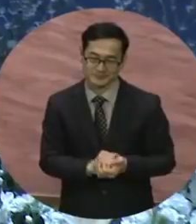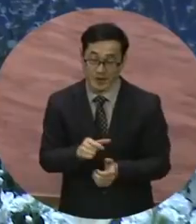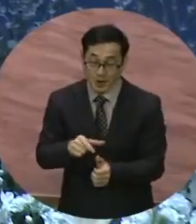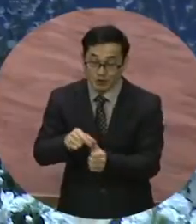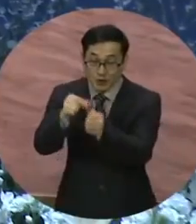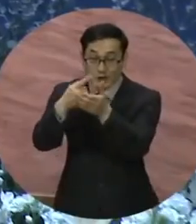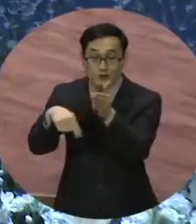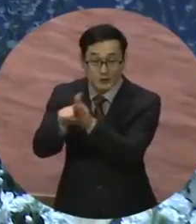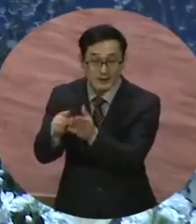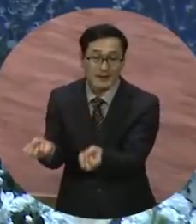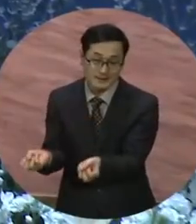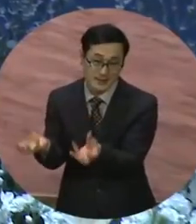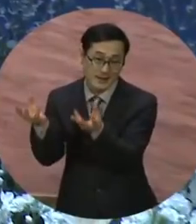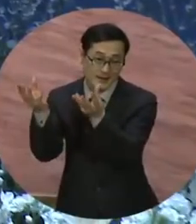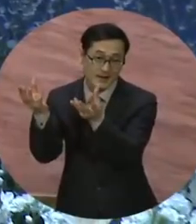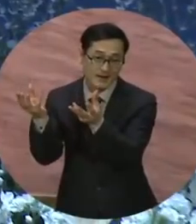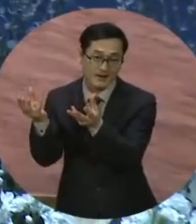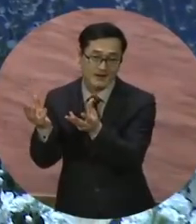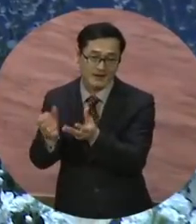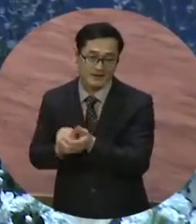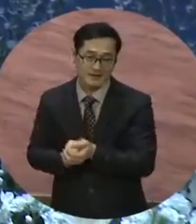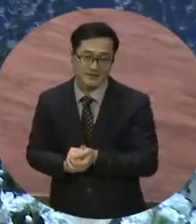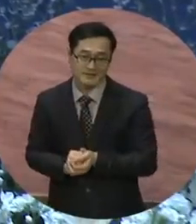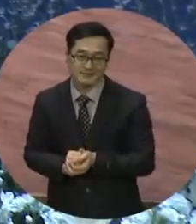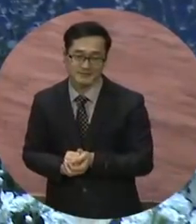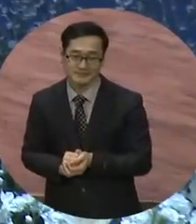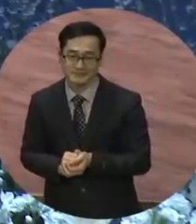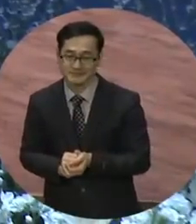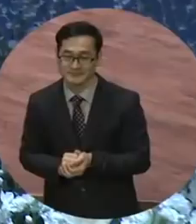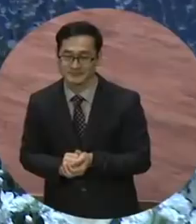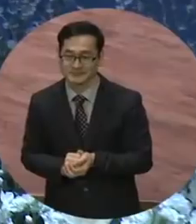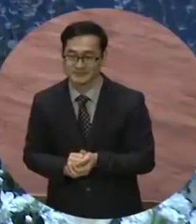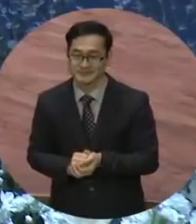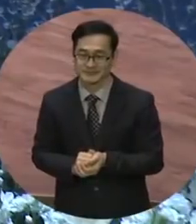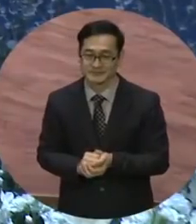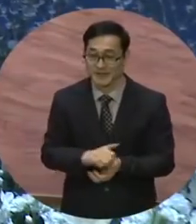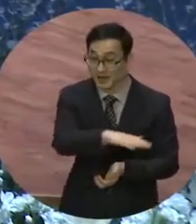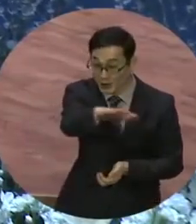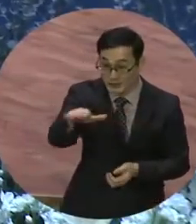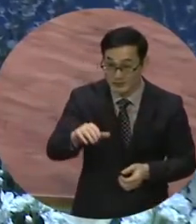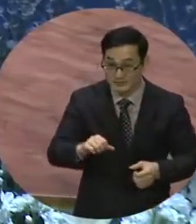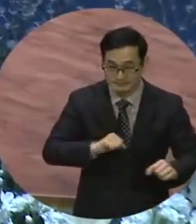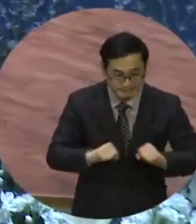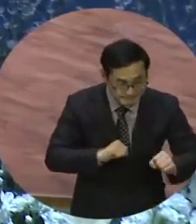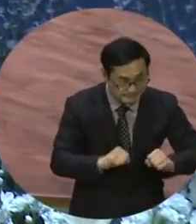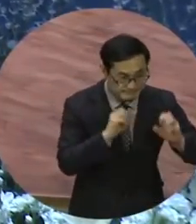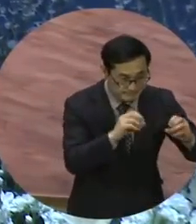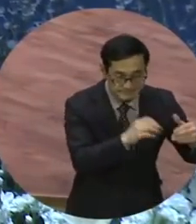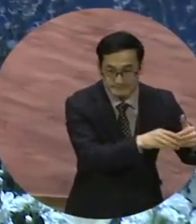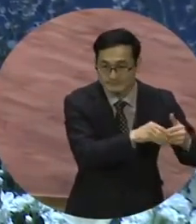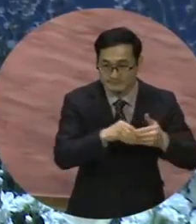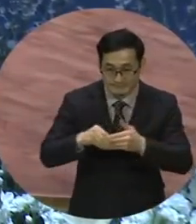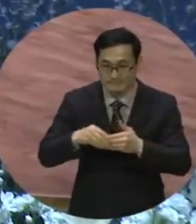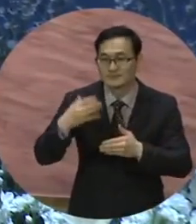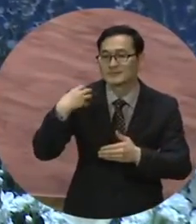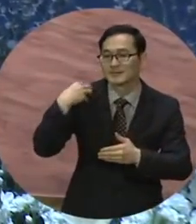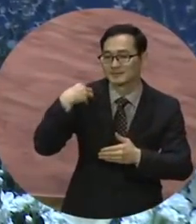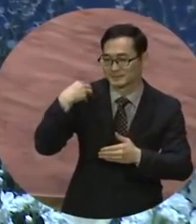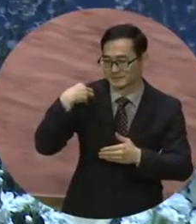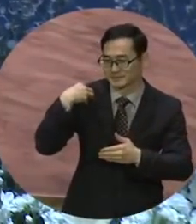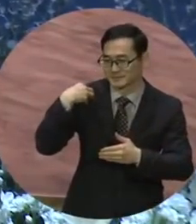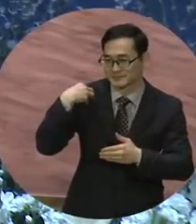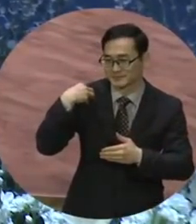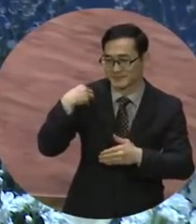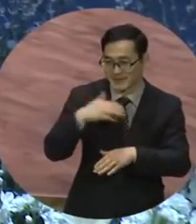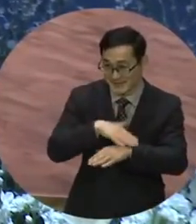복음을 전거해서 구원 얻게 만드는 이것이 우리 교회가 해야 될 사명이에요. 자, 이 교회를 적극